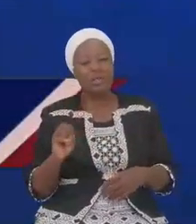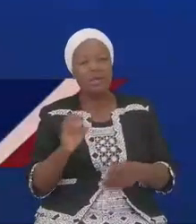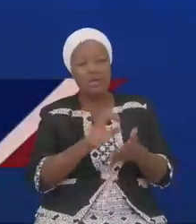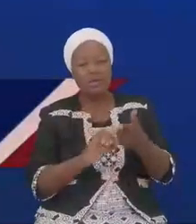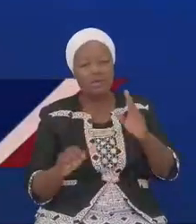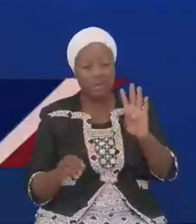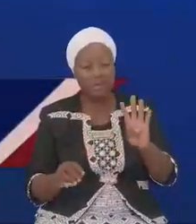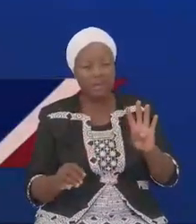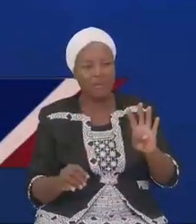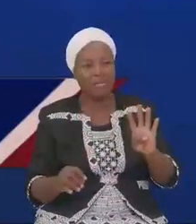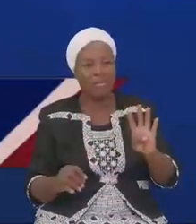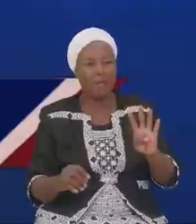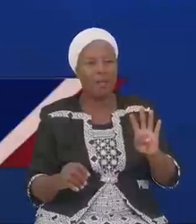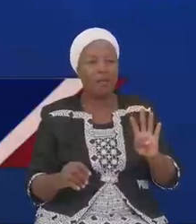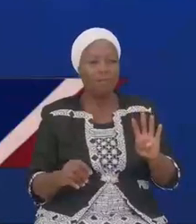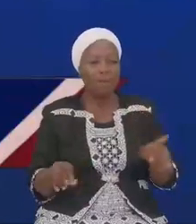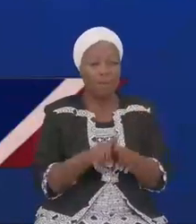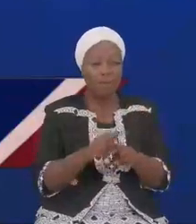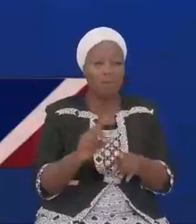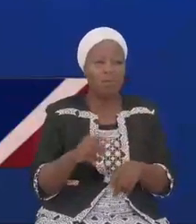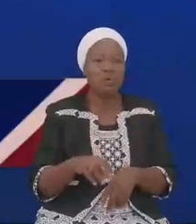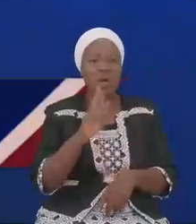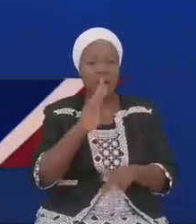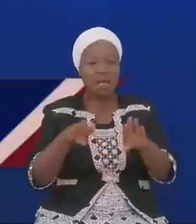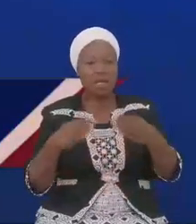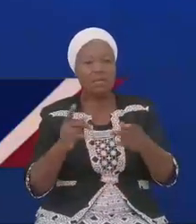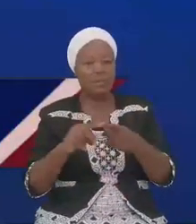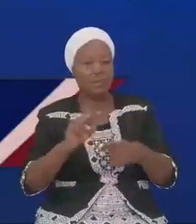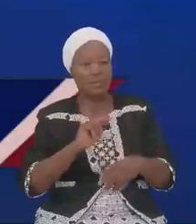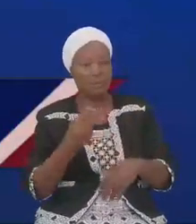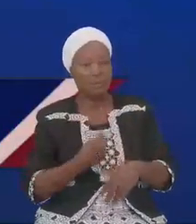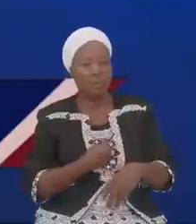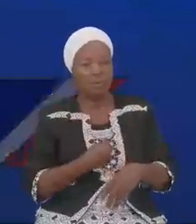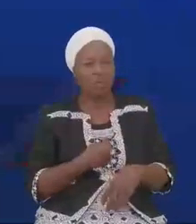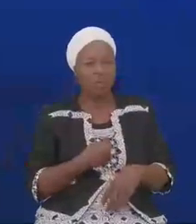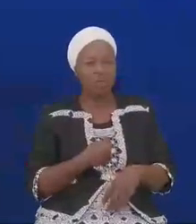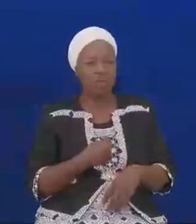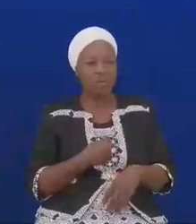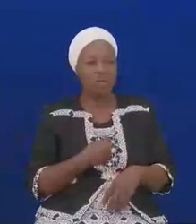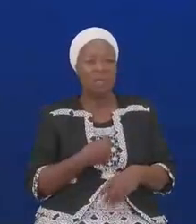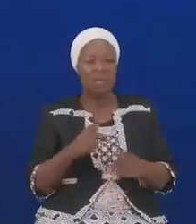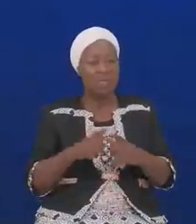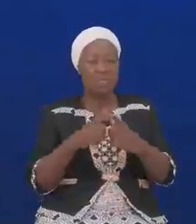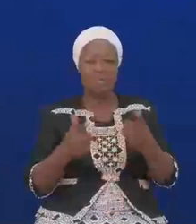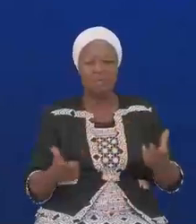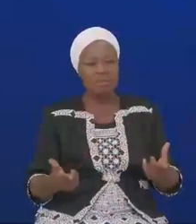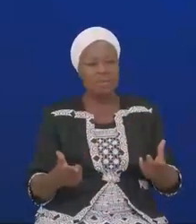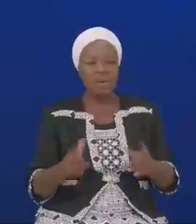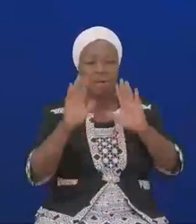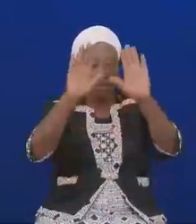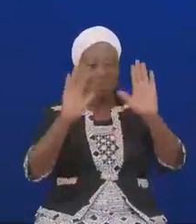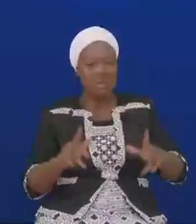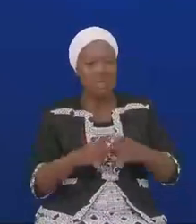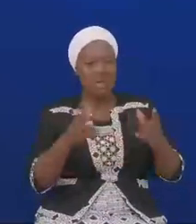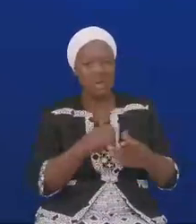dit, lequel nous assure de sa part, c'est notre portion, les plus grandes et les